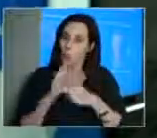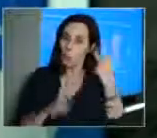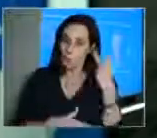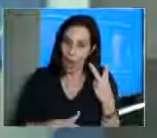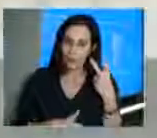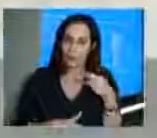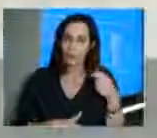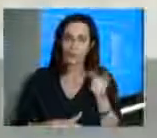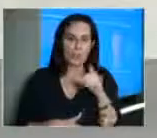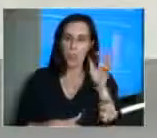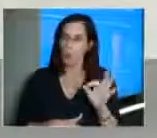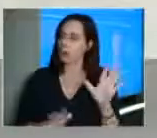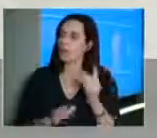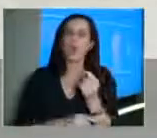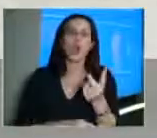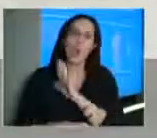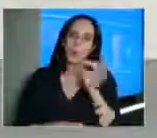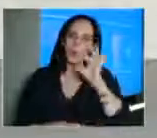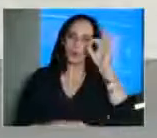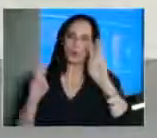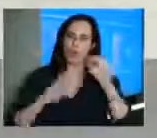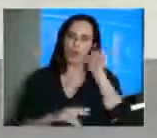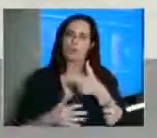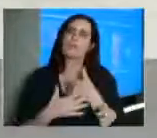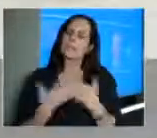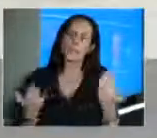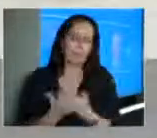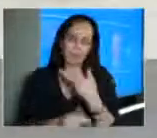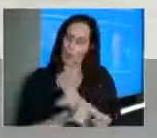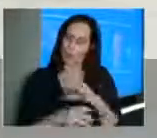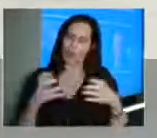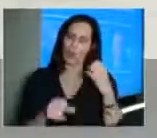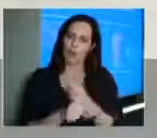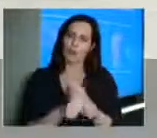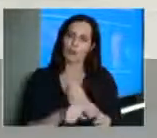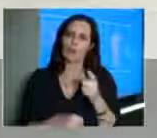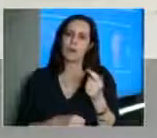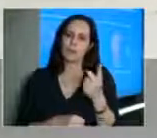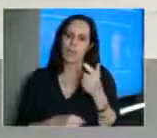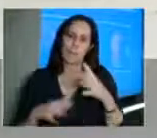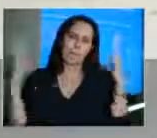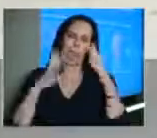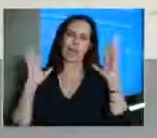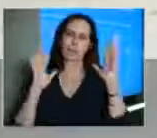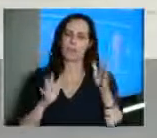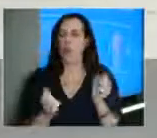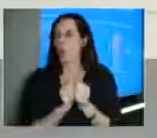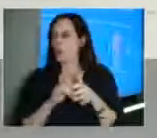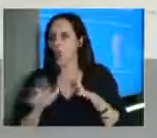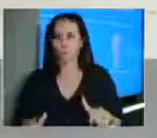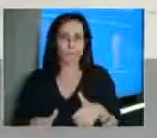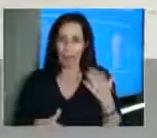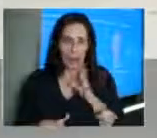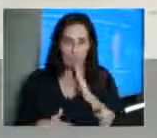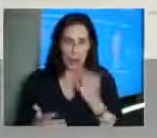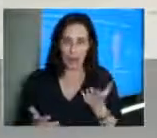בחוץ, וזה לא פוגע בסנטימטר בסיכויים של כחול לבן. זה סתם ספין של העבודה, כי הם קצת נכנסו לאיזה ייאוש לא מוצדק. אין להם